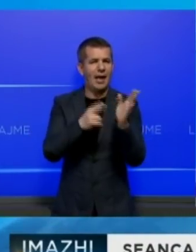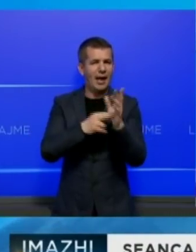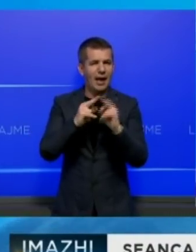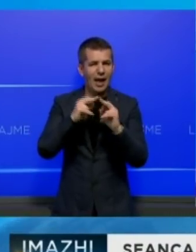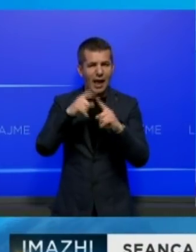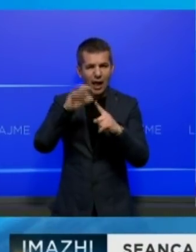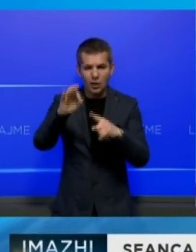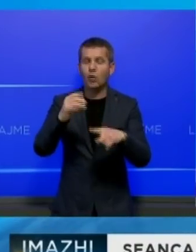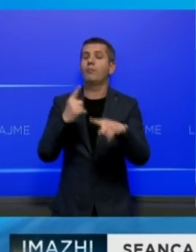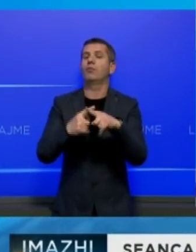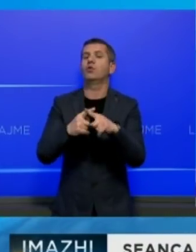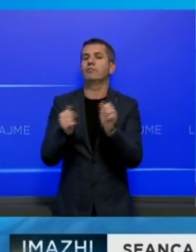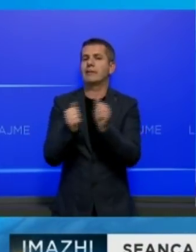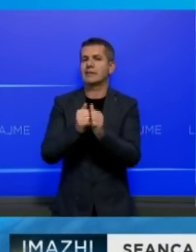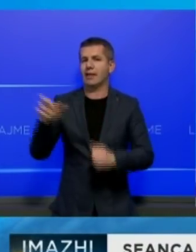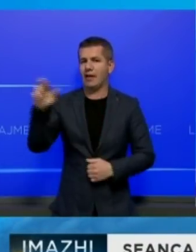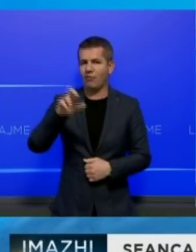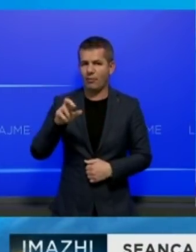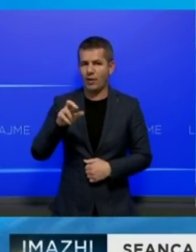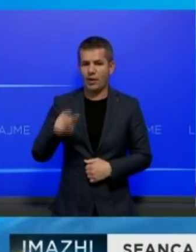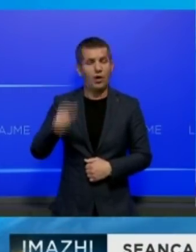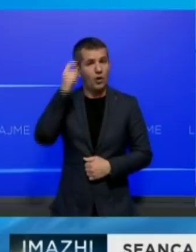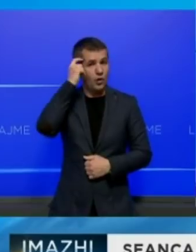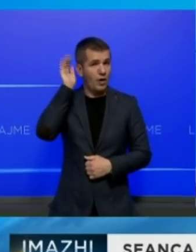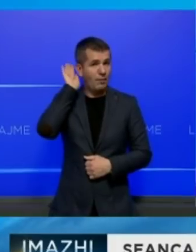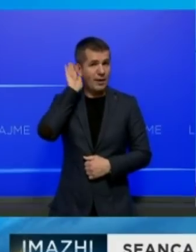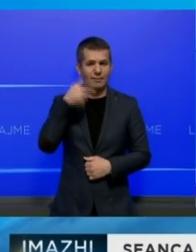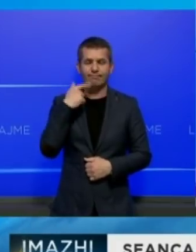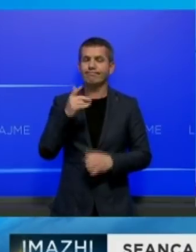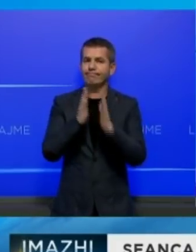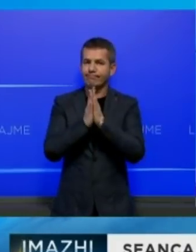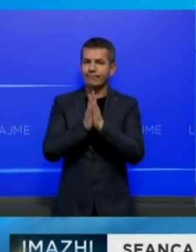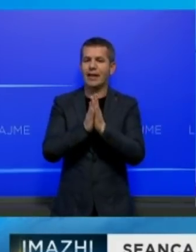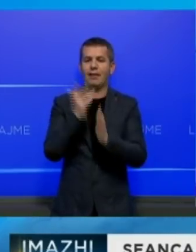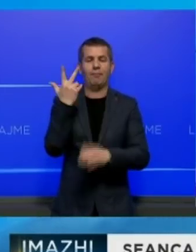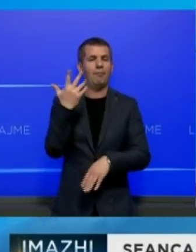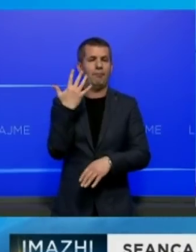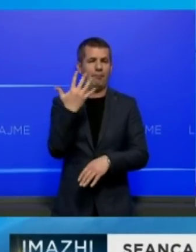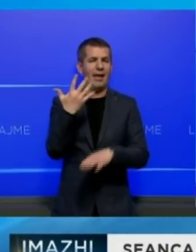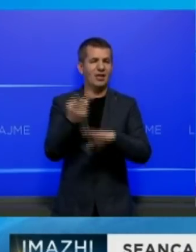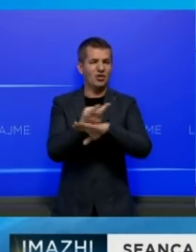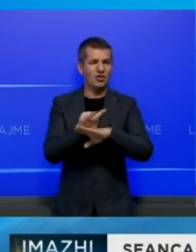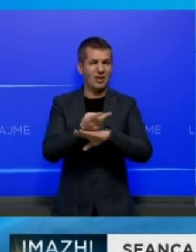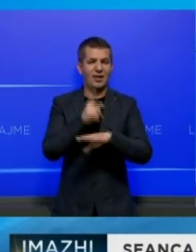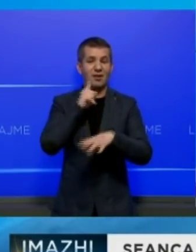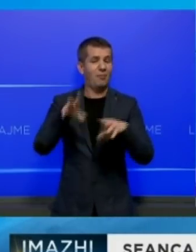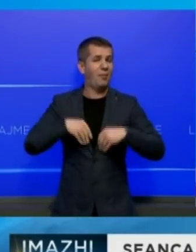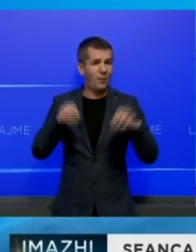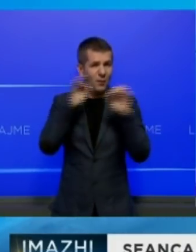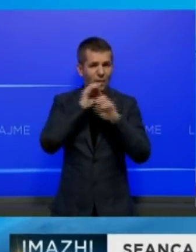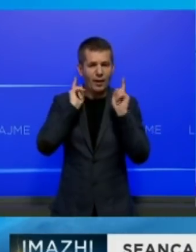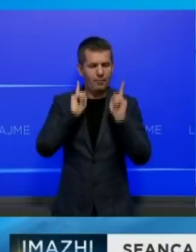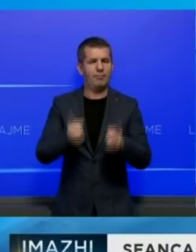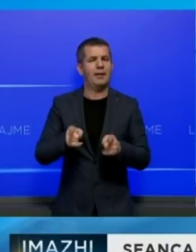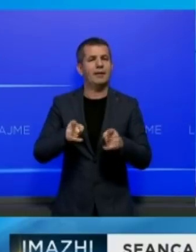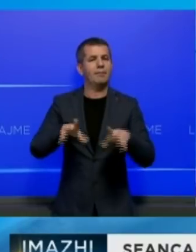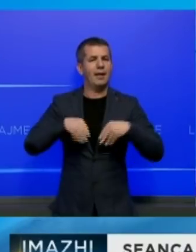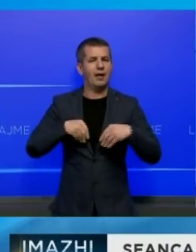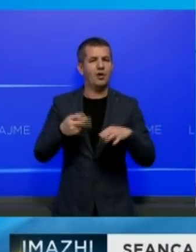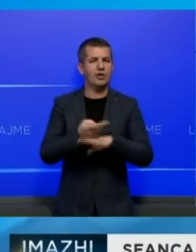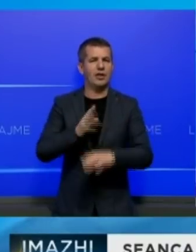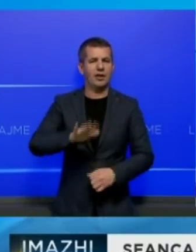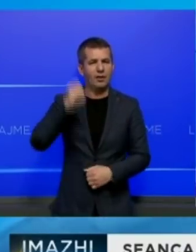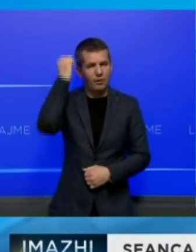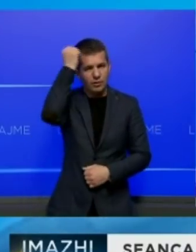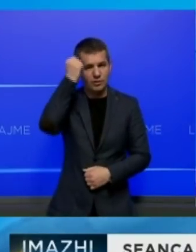Evropian. Kryeministri Albin Kurti u ka bërë thirrje 5 shteteve mos njohse në Bashkimin Evropian që ta njohin pavarësinë e Kosovës. Ai tha se